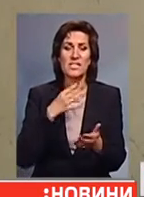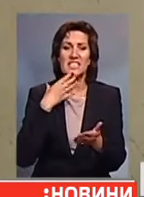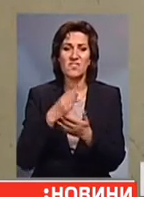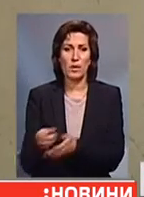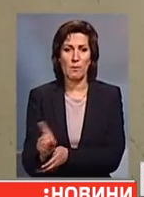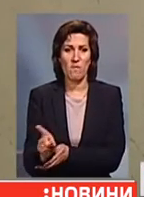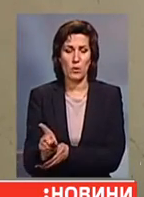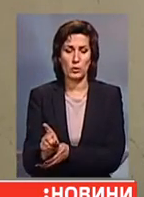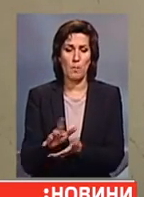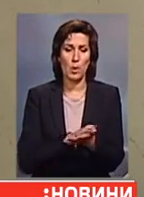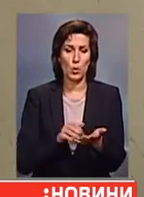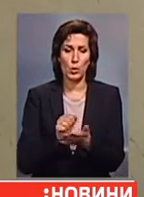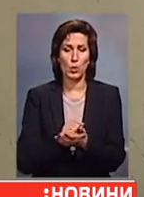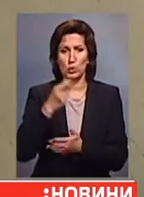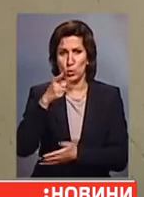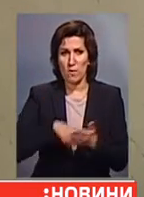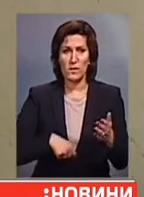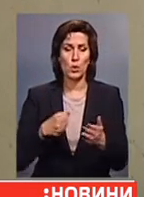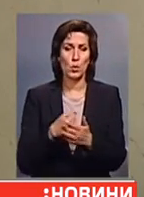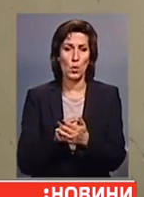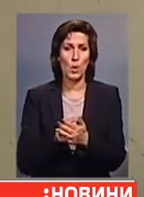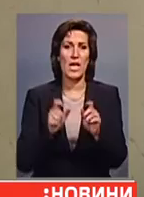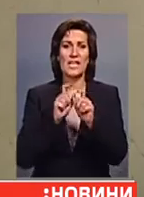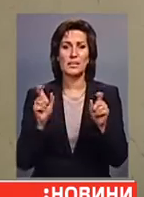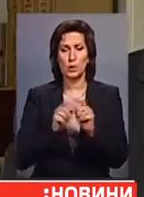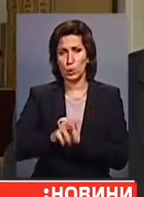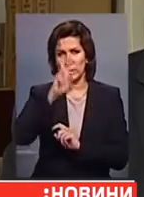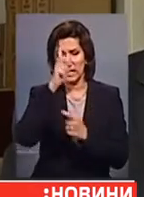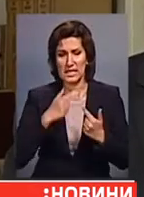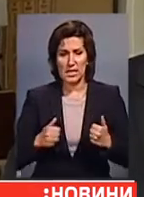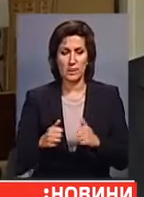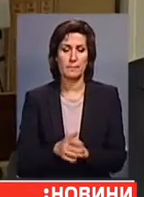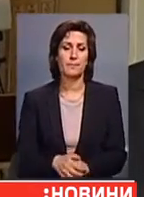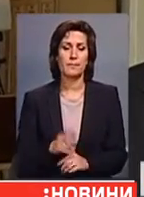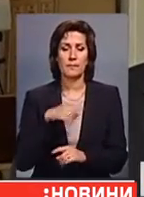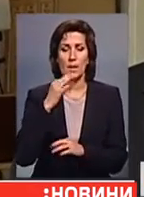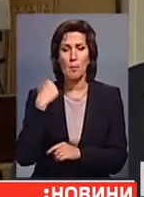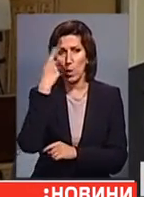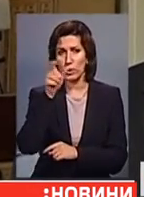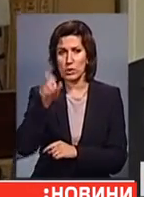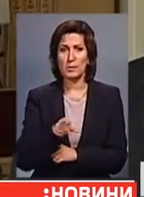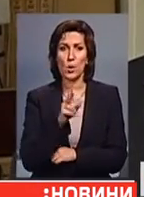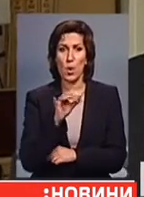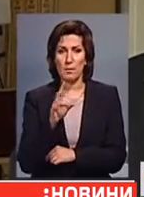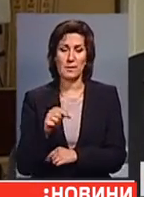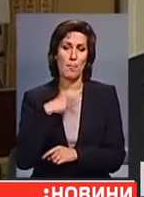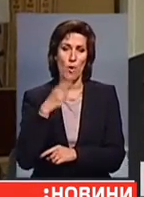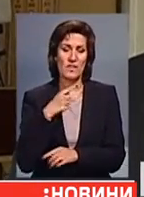при цьому руйнуючи довіру до інституції держави. Мова не йдеться про особистість пана Корбана, мова йдеться